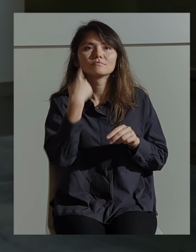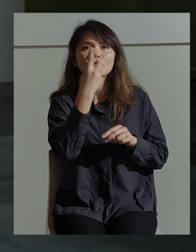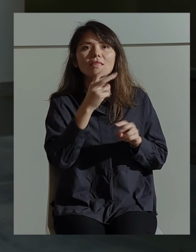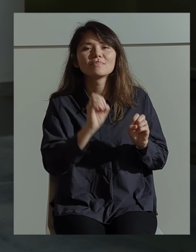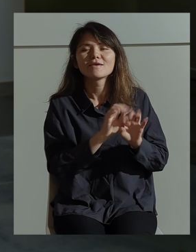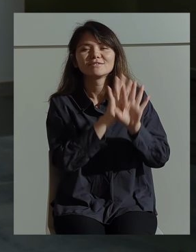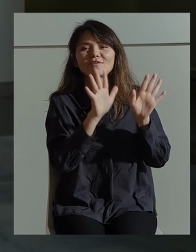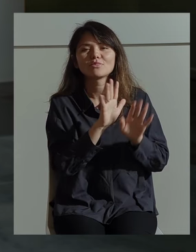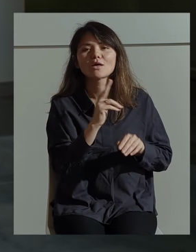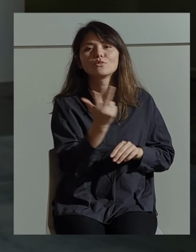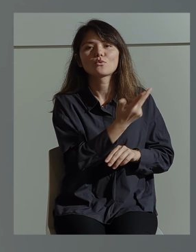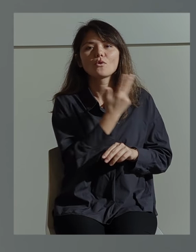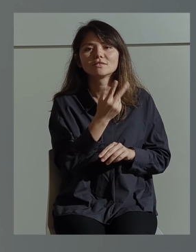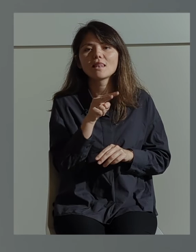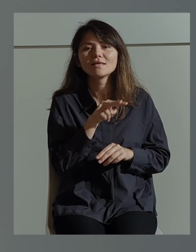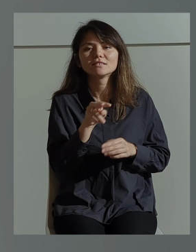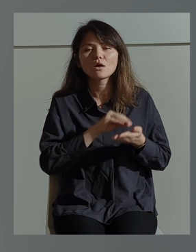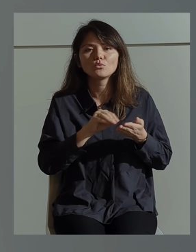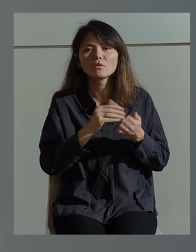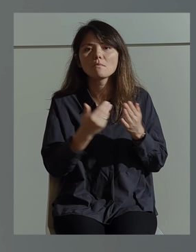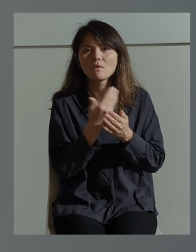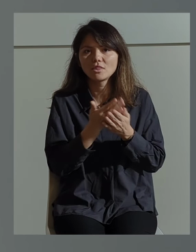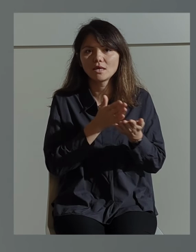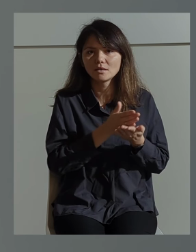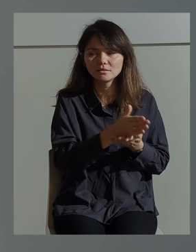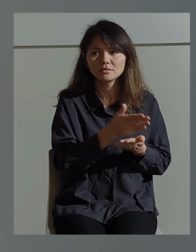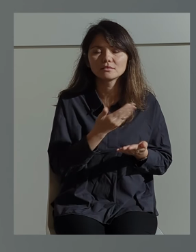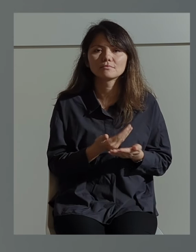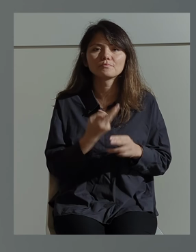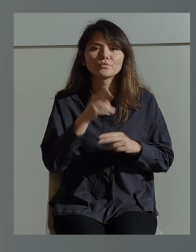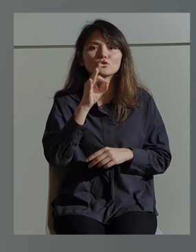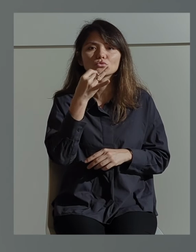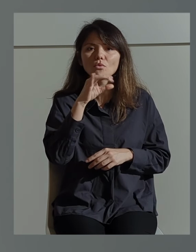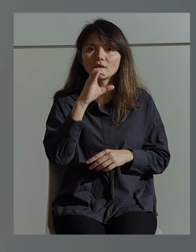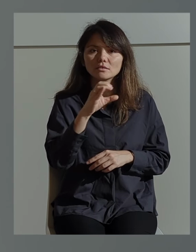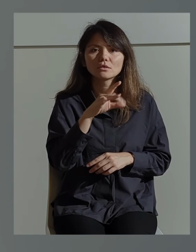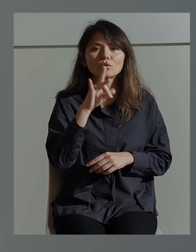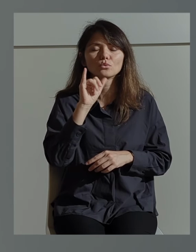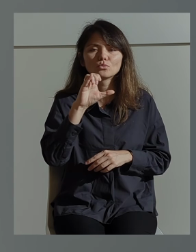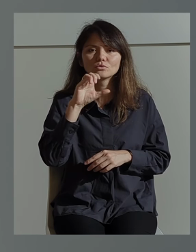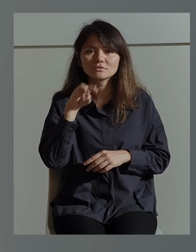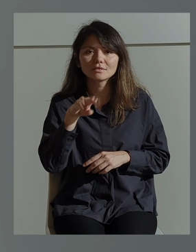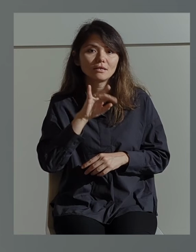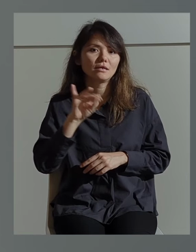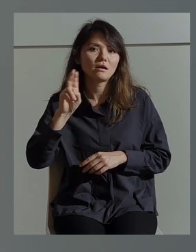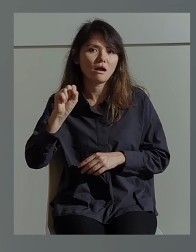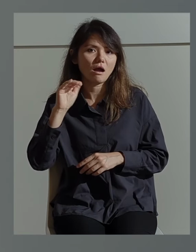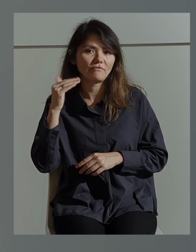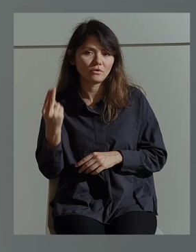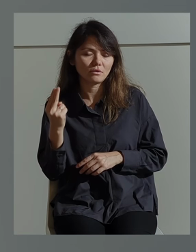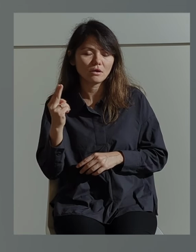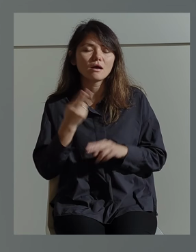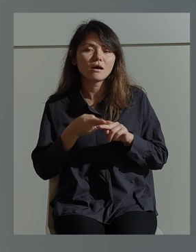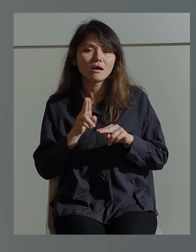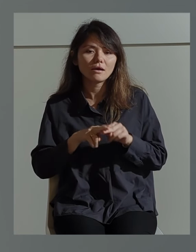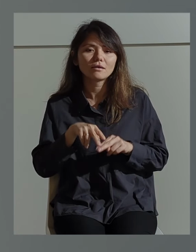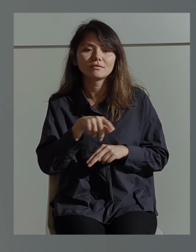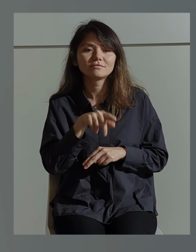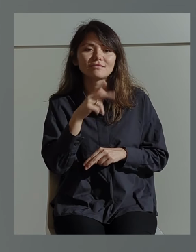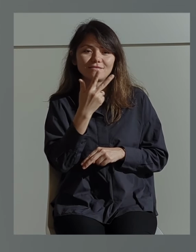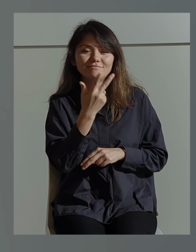Троицы литературного модернизма это Джойс Пруст и кавка люди которые в общем